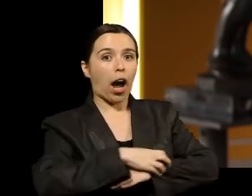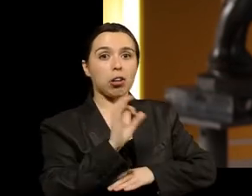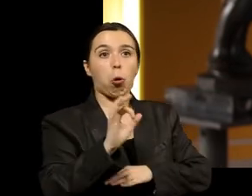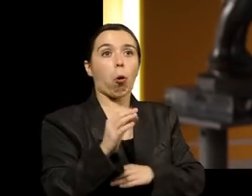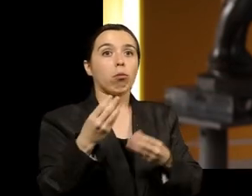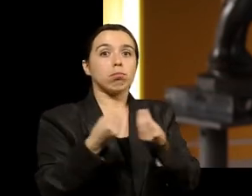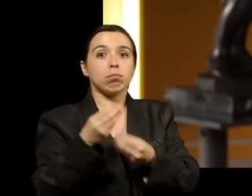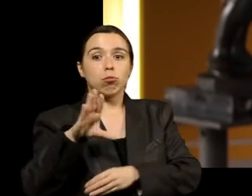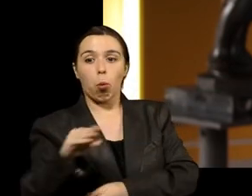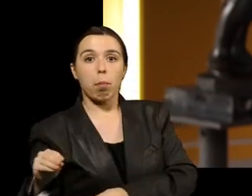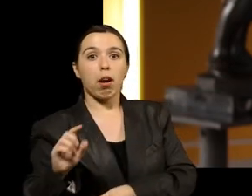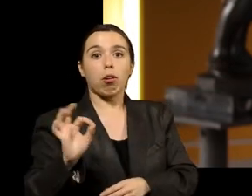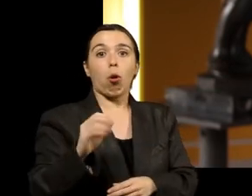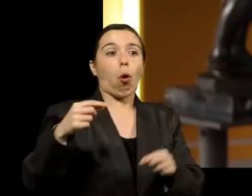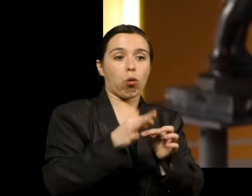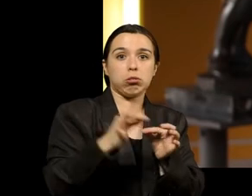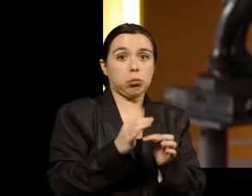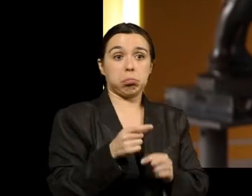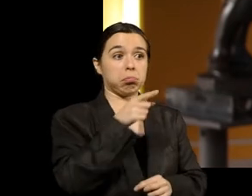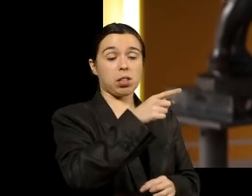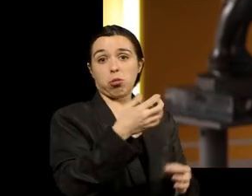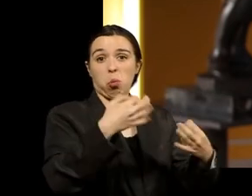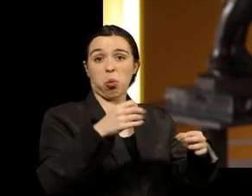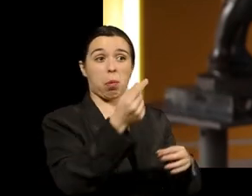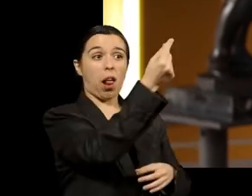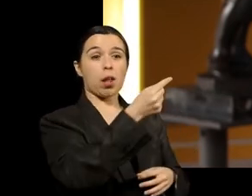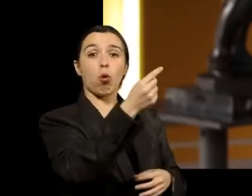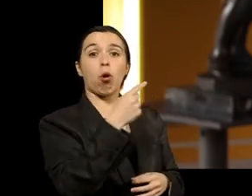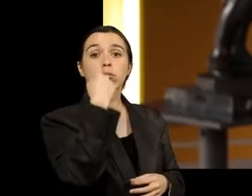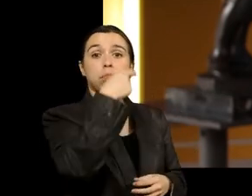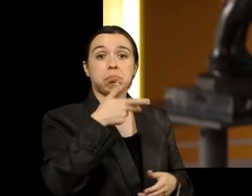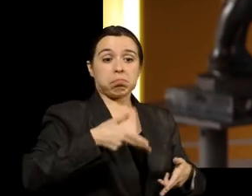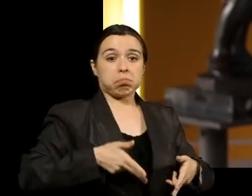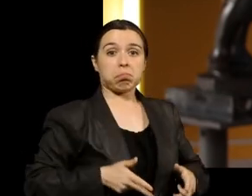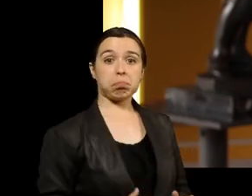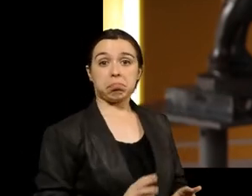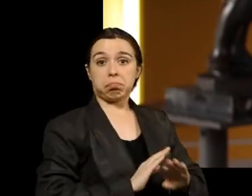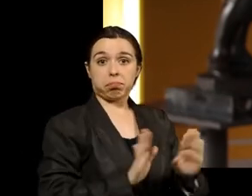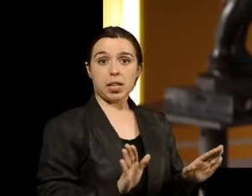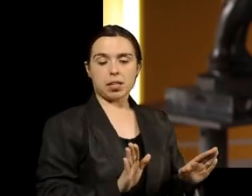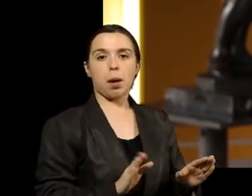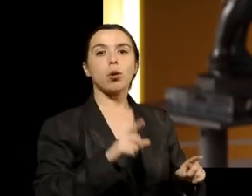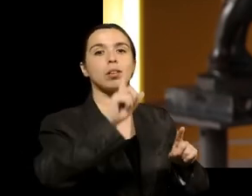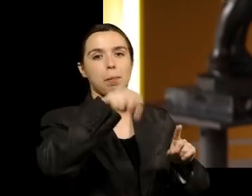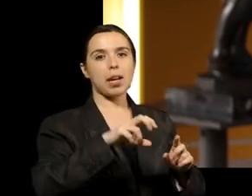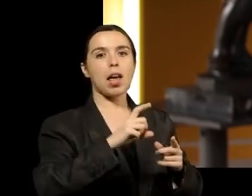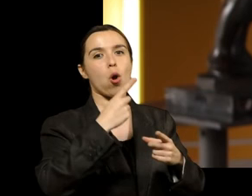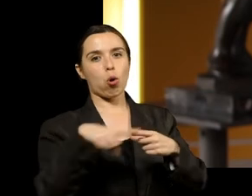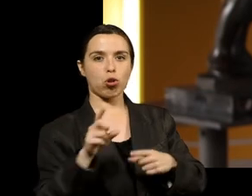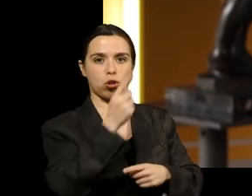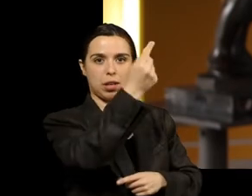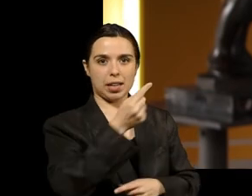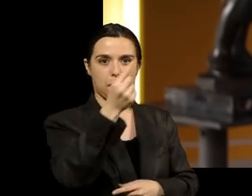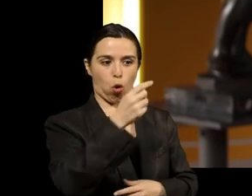Totot asseguda, és un dibuix habitual en el repertori de Manolo, però també d'altres dibuixos que podem trobar en el fons de